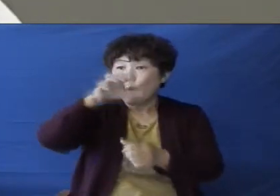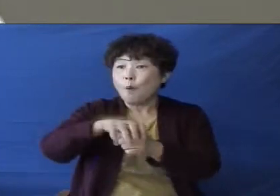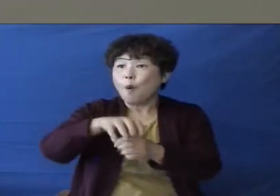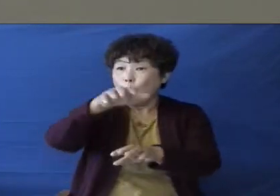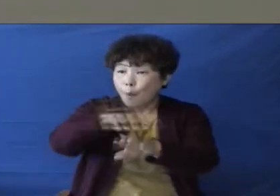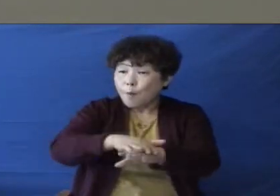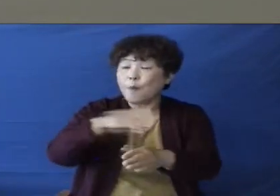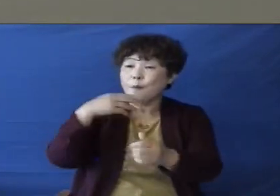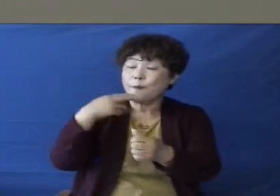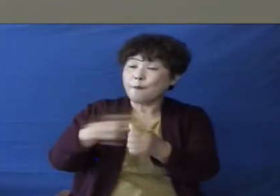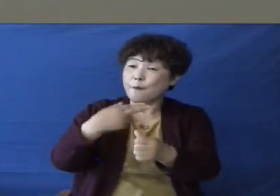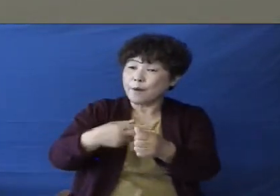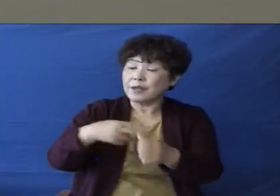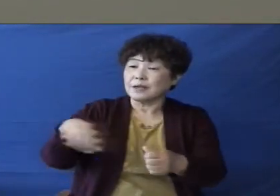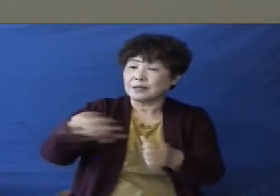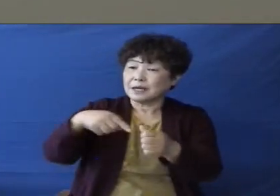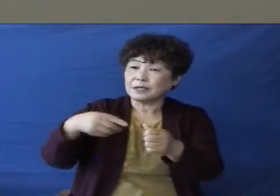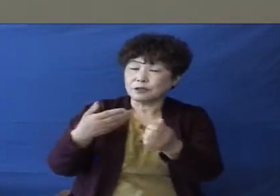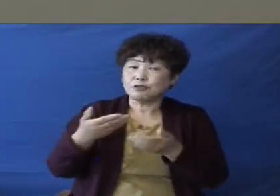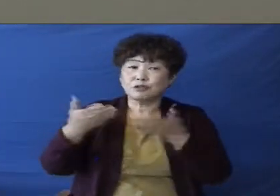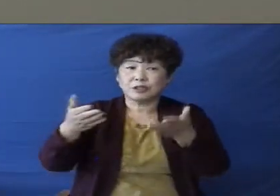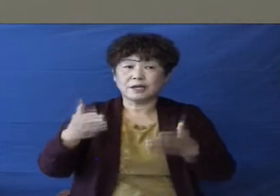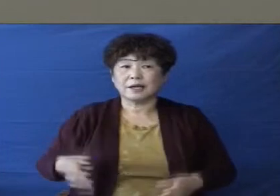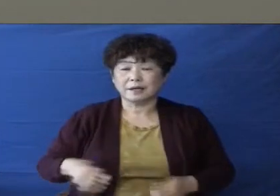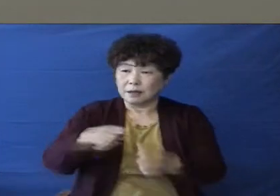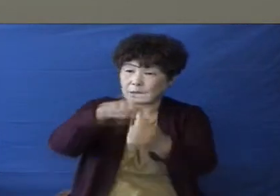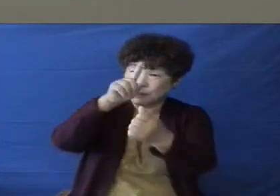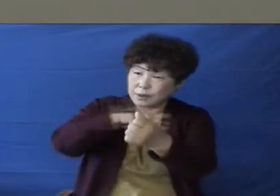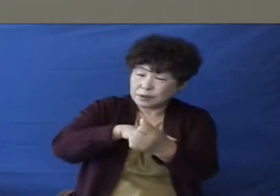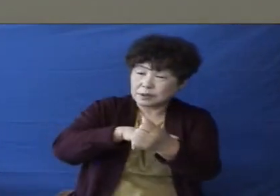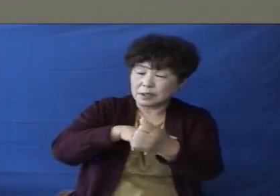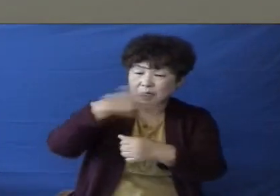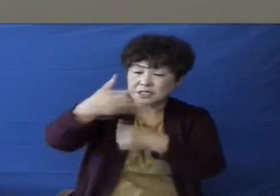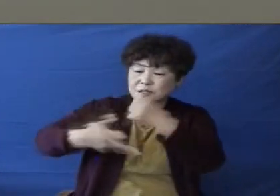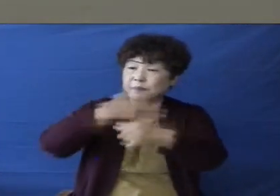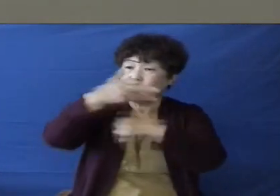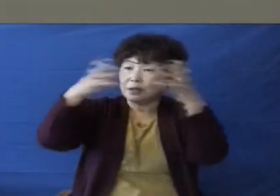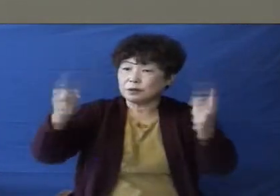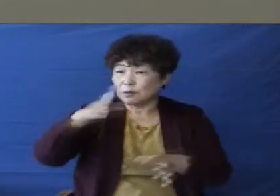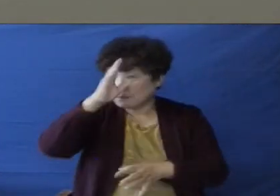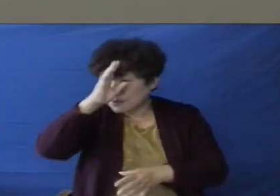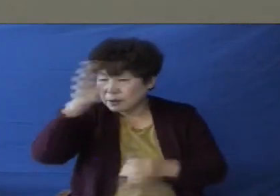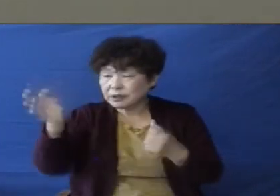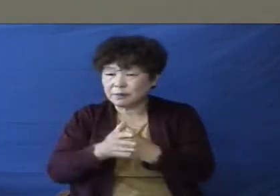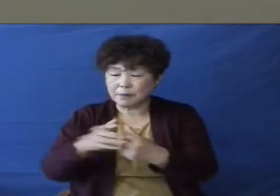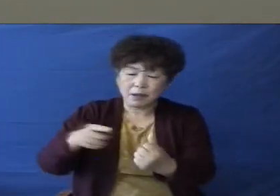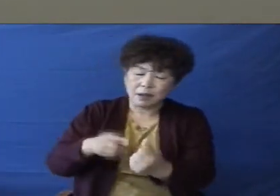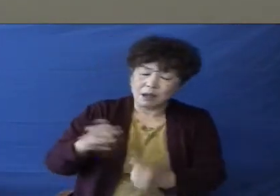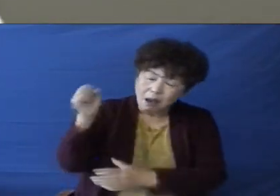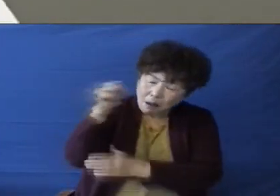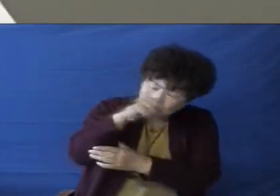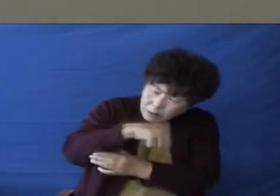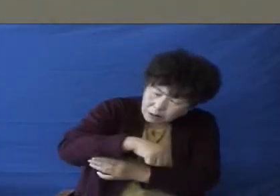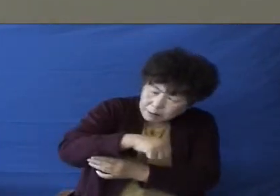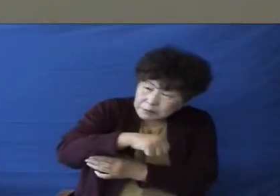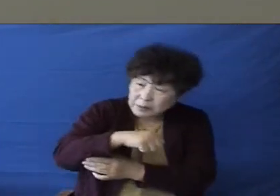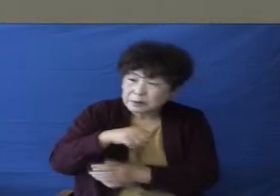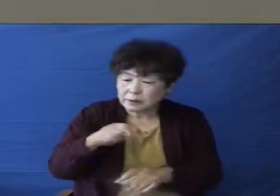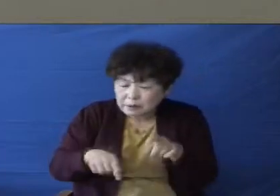앓으며 꼬부라져 조금도 펴지 못하는 한 여자가 있더라 제가 이제 은혜 받은 게 e